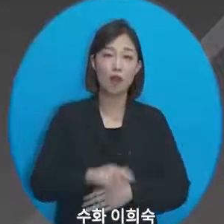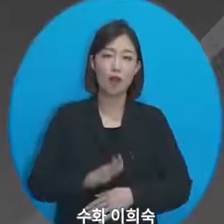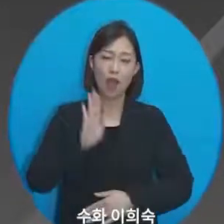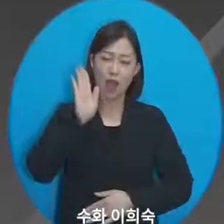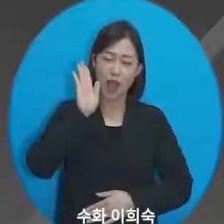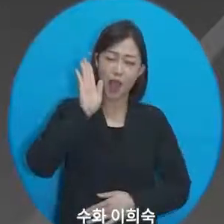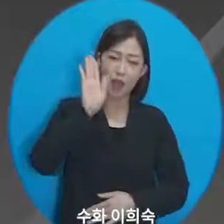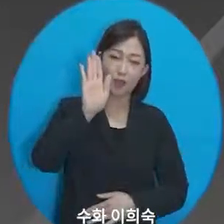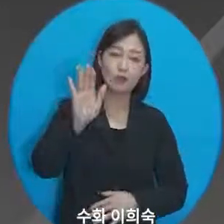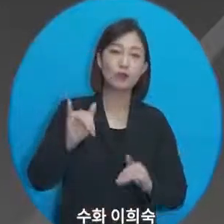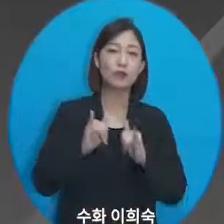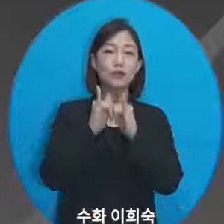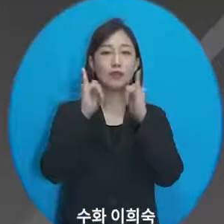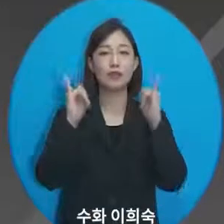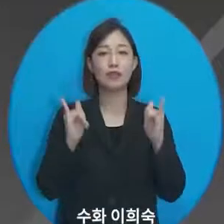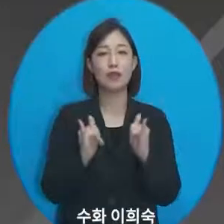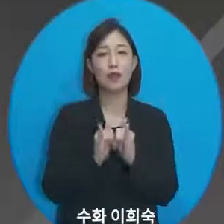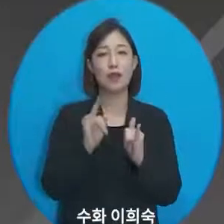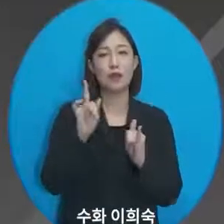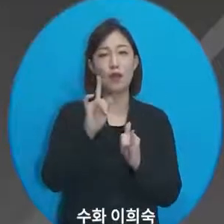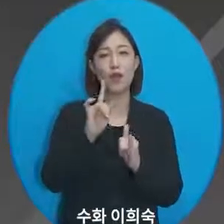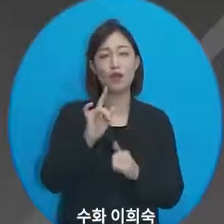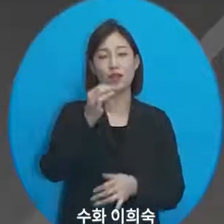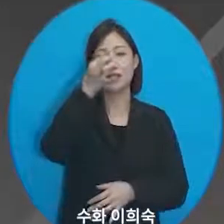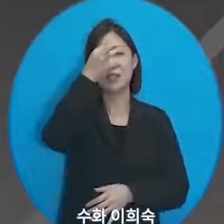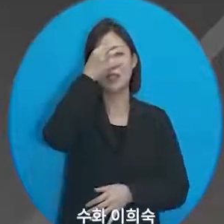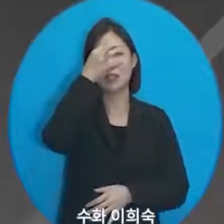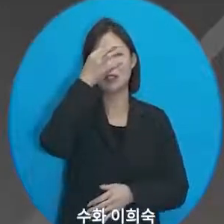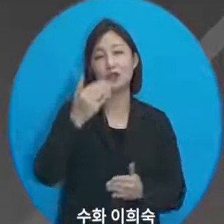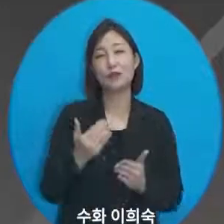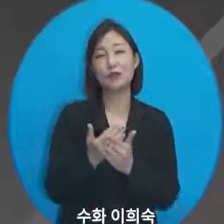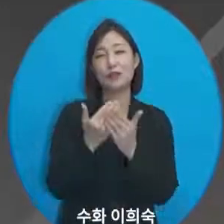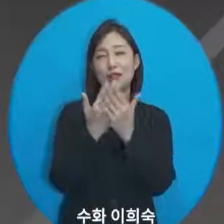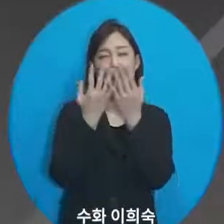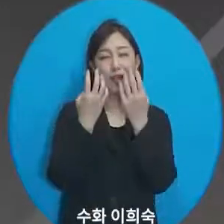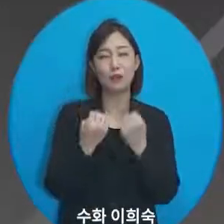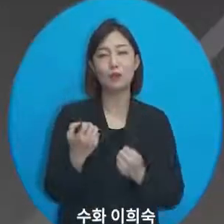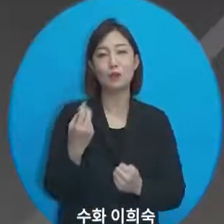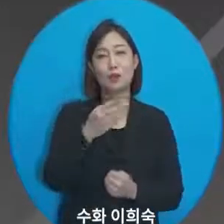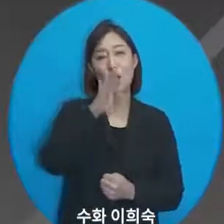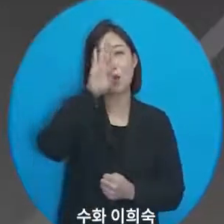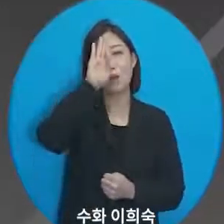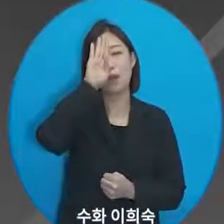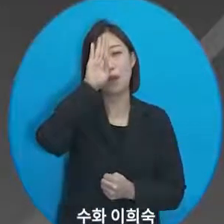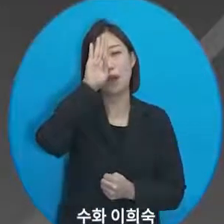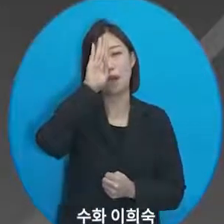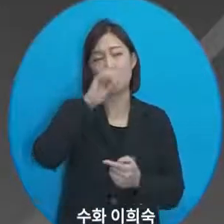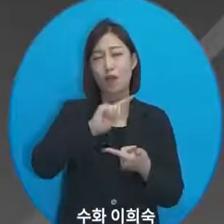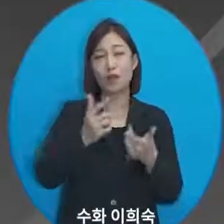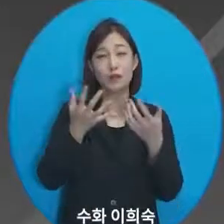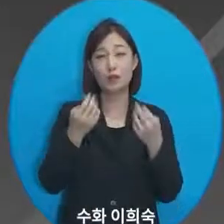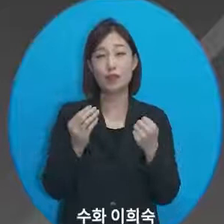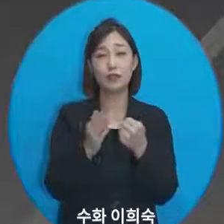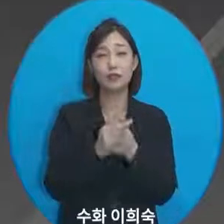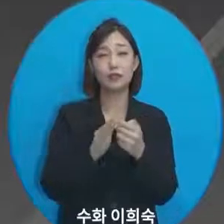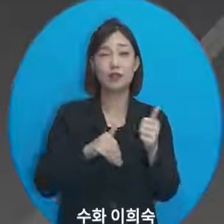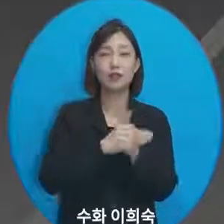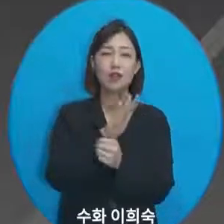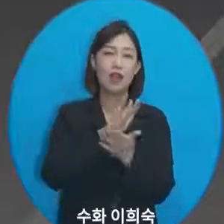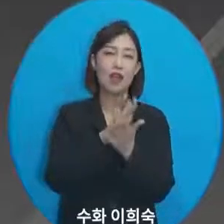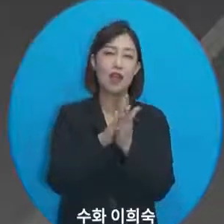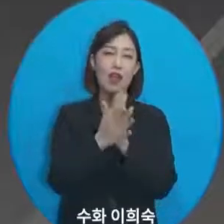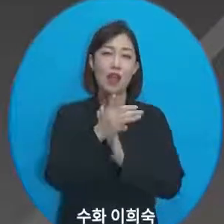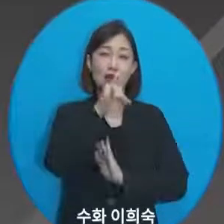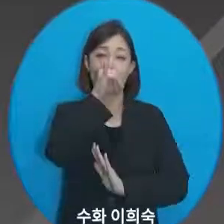미래 사회는 결국은 여러 가지 기술들이 개발되고 다양한 질병에 대응하는 변화들이 있겠지만, 결국